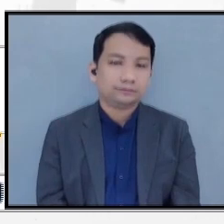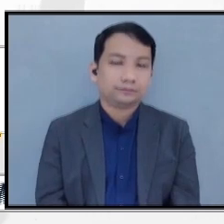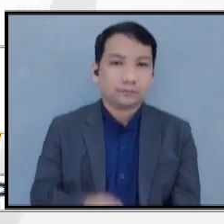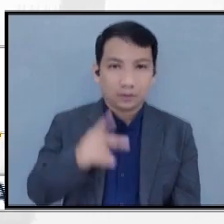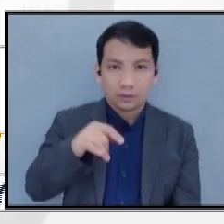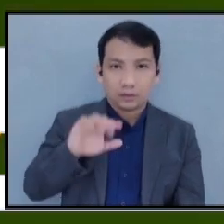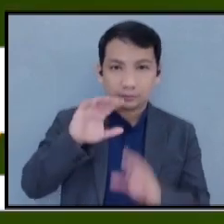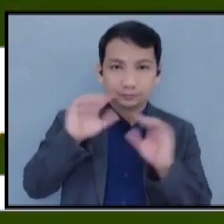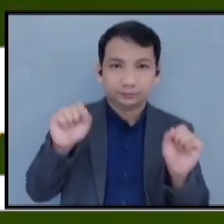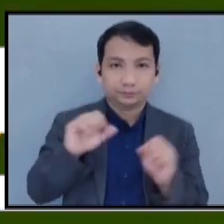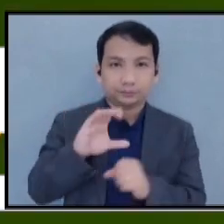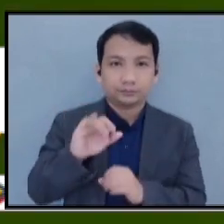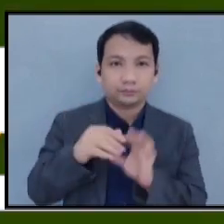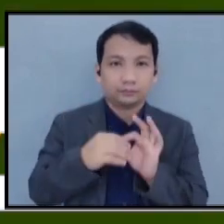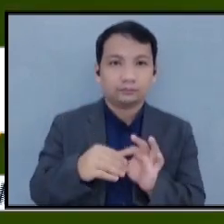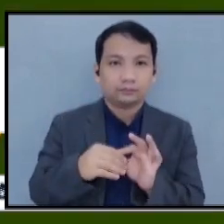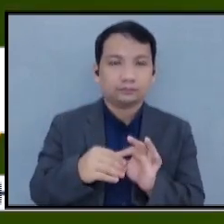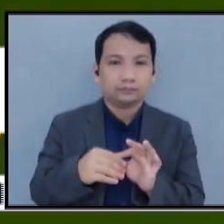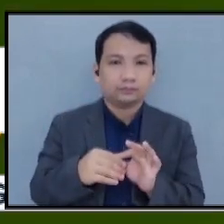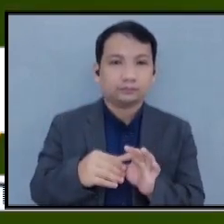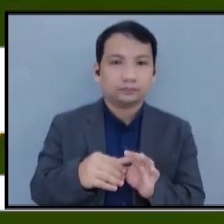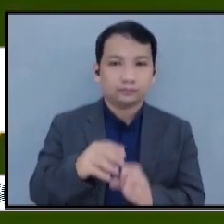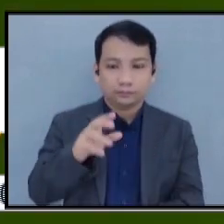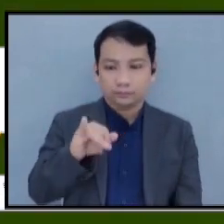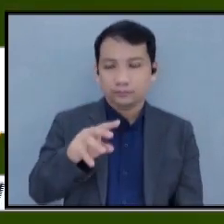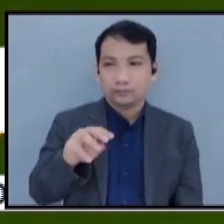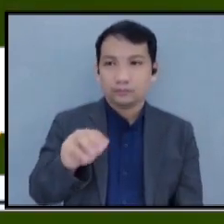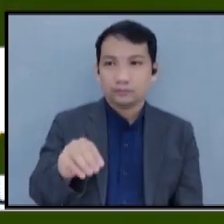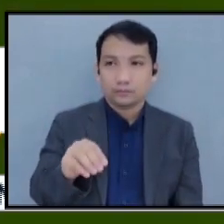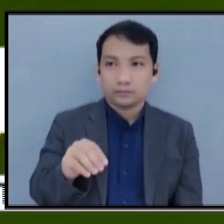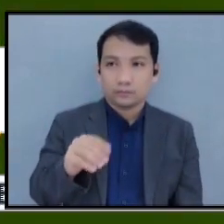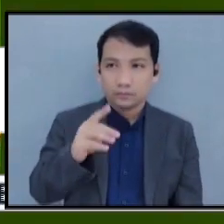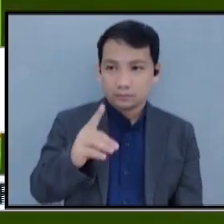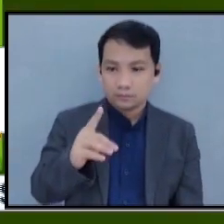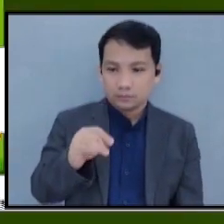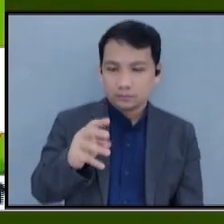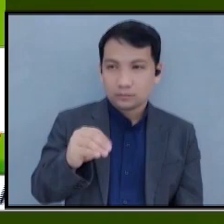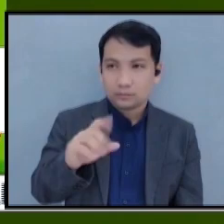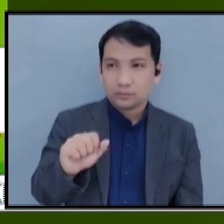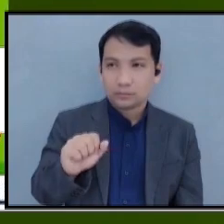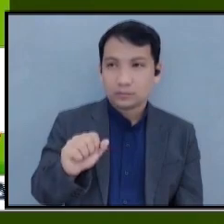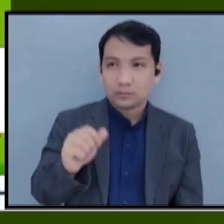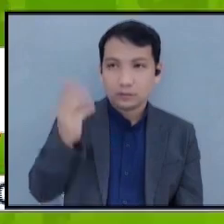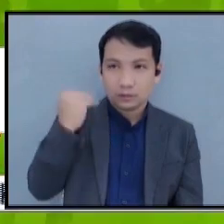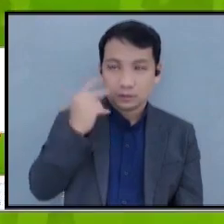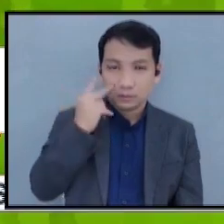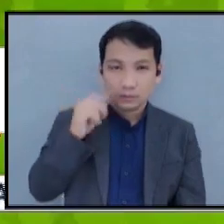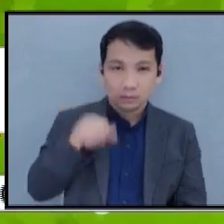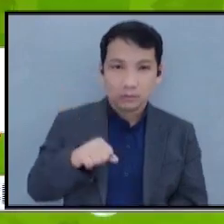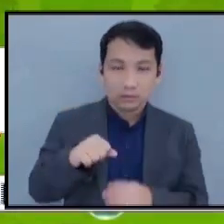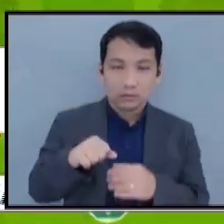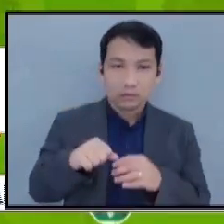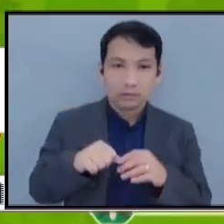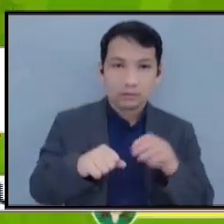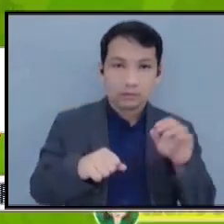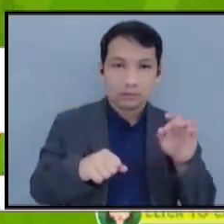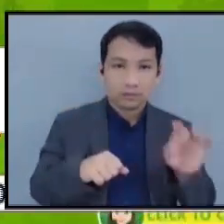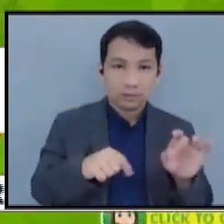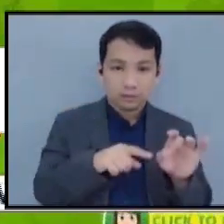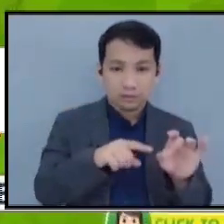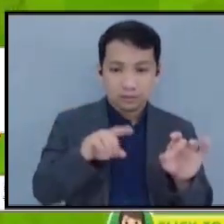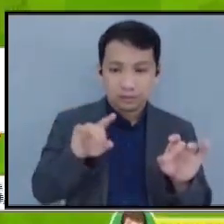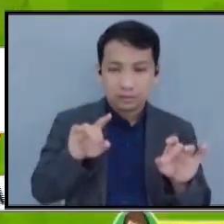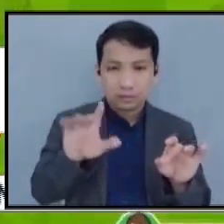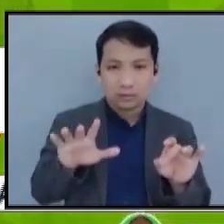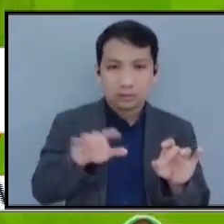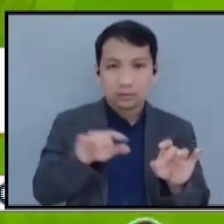Chief executive officer Emmanuel Ledesma JR kung dati ay available tuwing weekdays mula 8:00 ng umaga hanggang 5